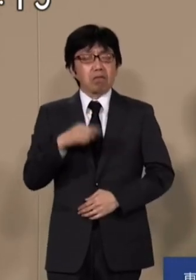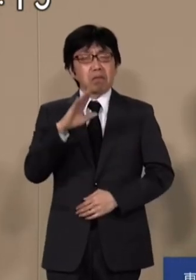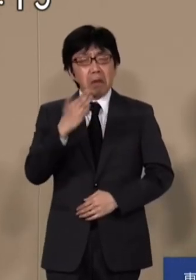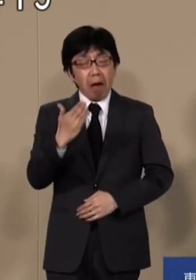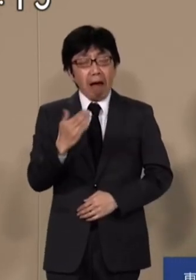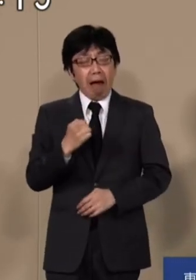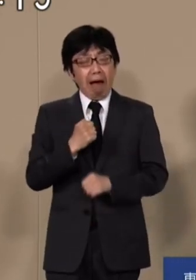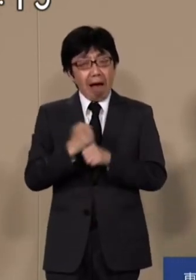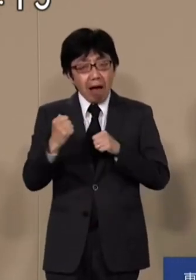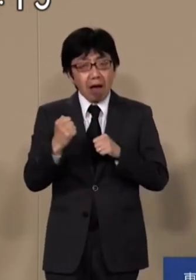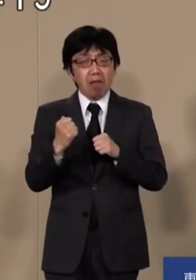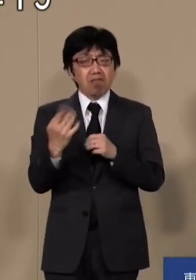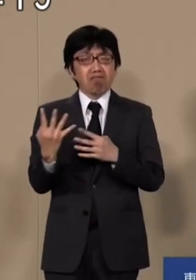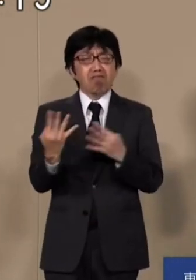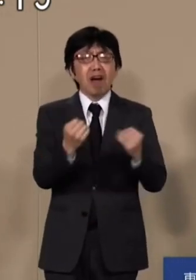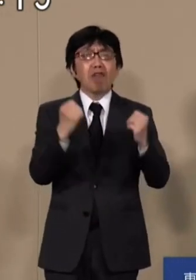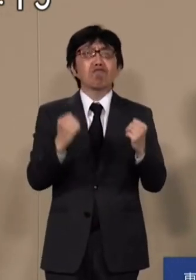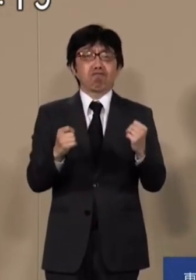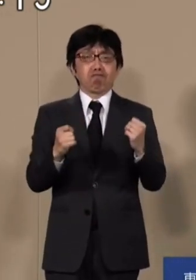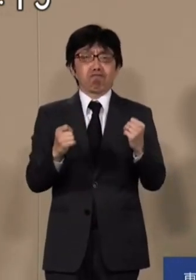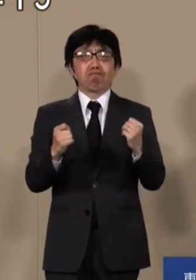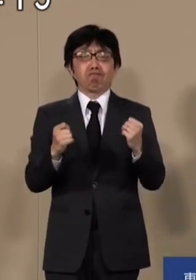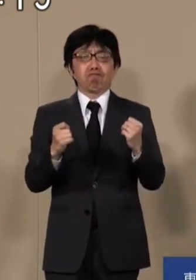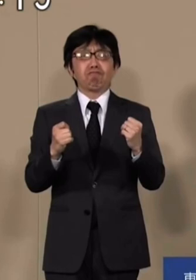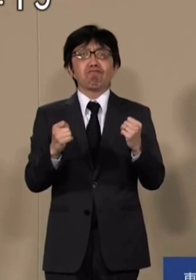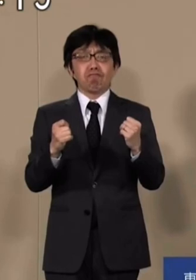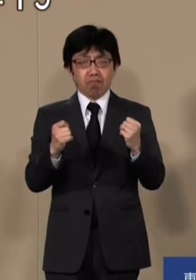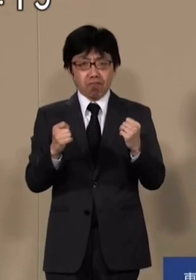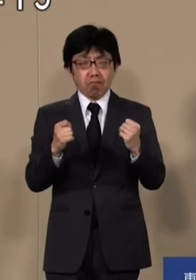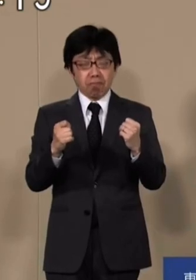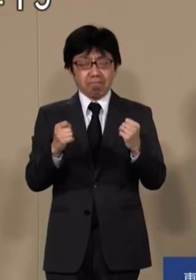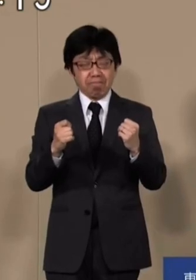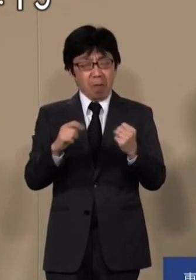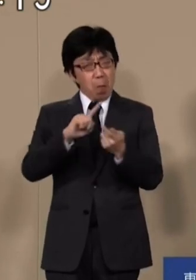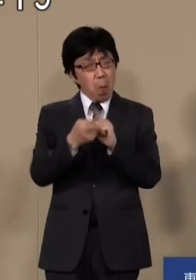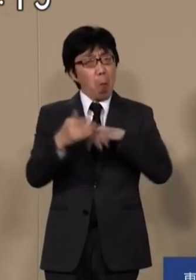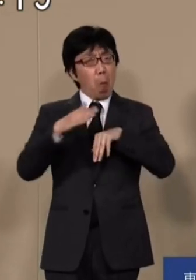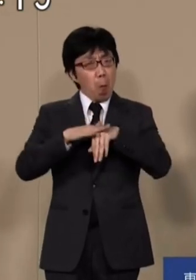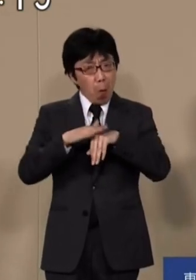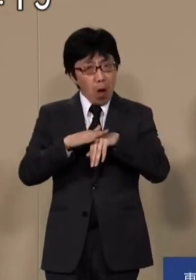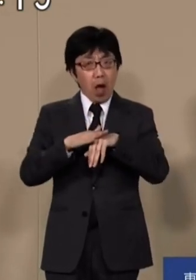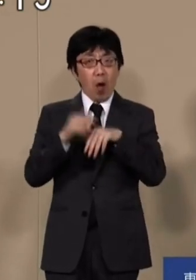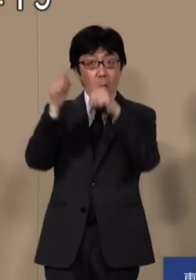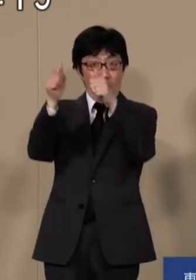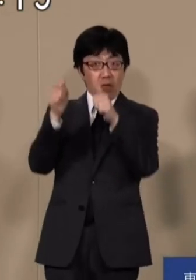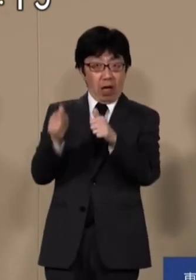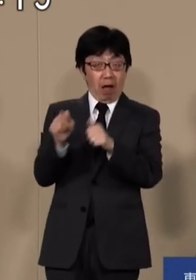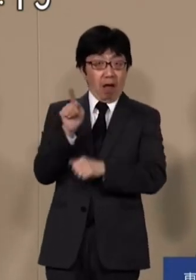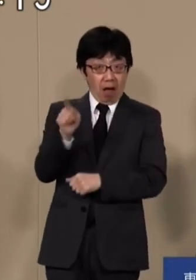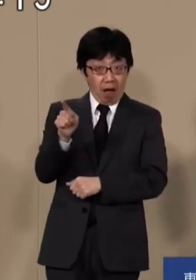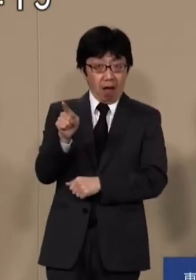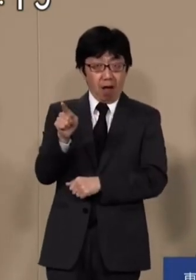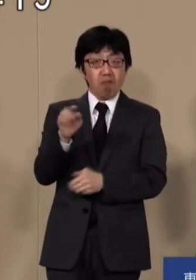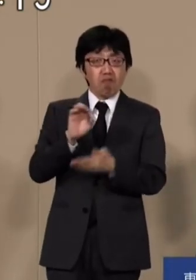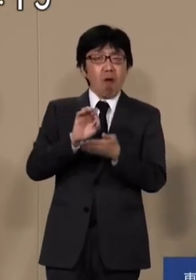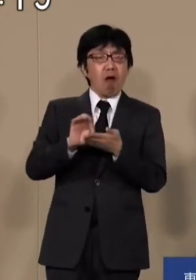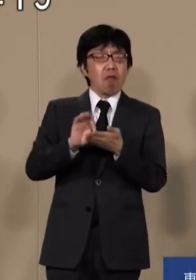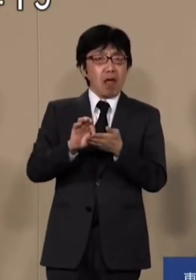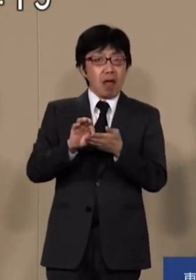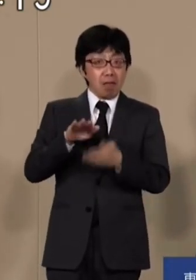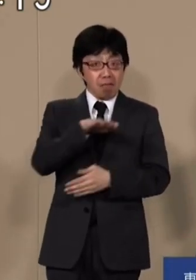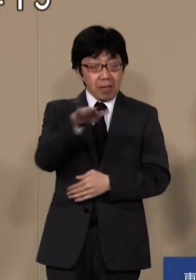多くいらっしゃると思いますせめてポスター掲示板を使ってえご自身の